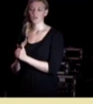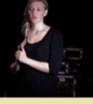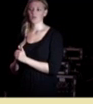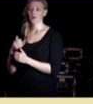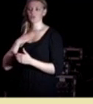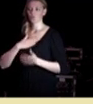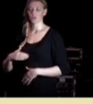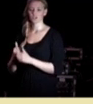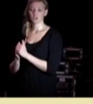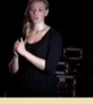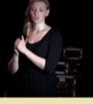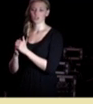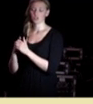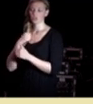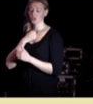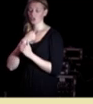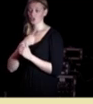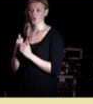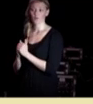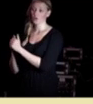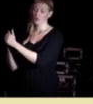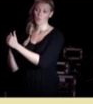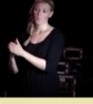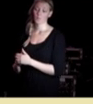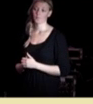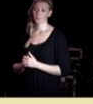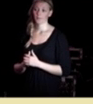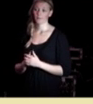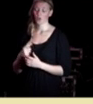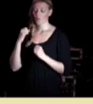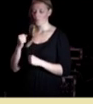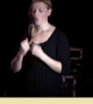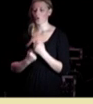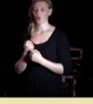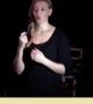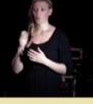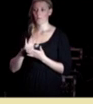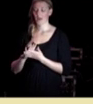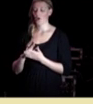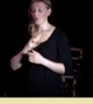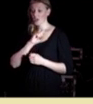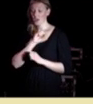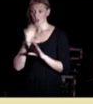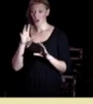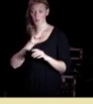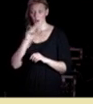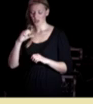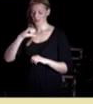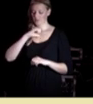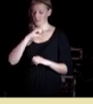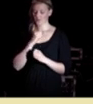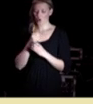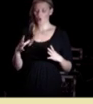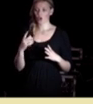somatisk sykdom. Vi trenger økt fokus og felles krafttak I forhold til dette. Det klarer vi kun dersom